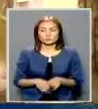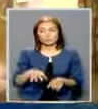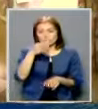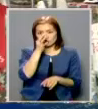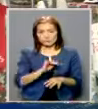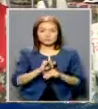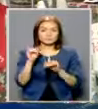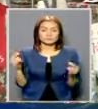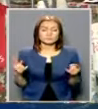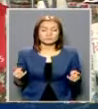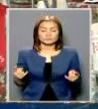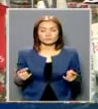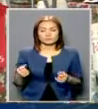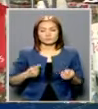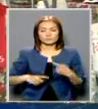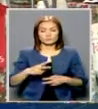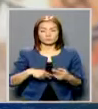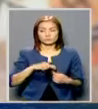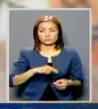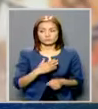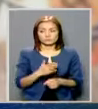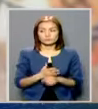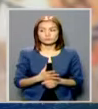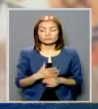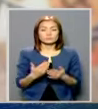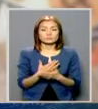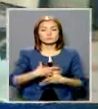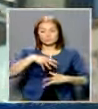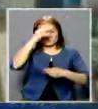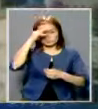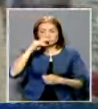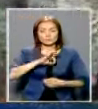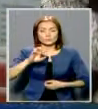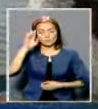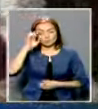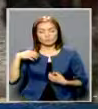обменялись опытом с крупными товаропроизводителями, получили информацию о мерах